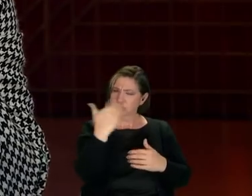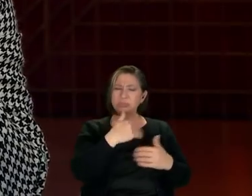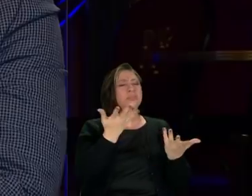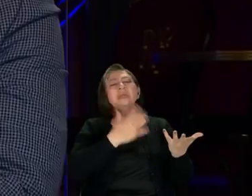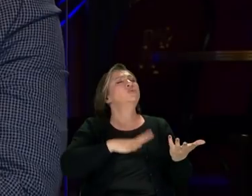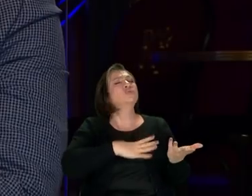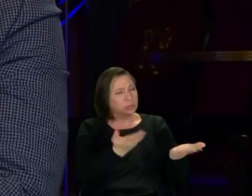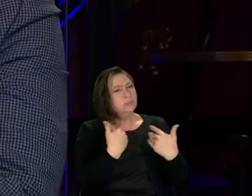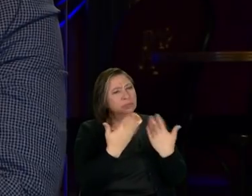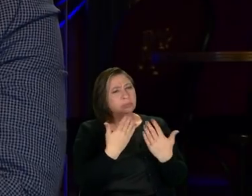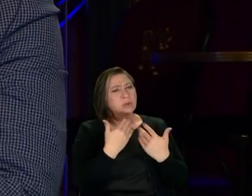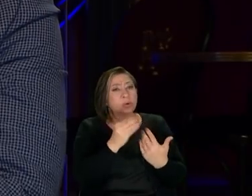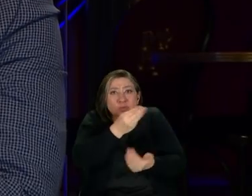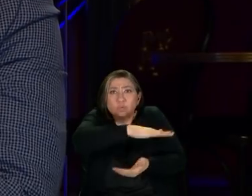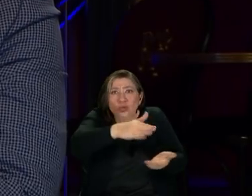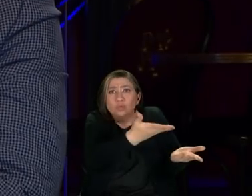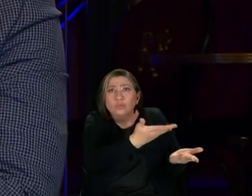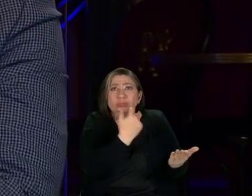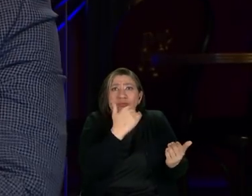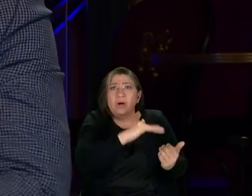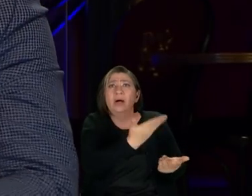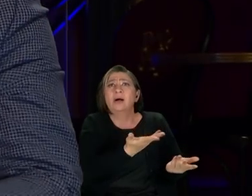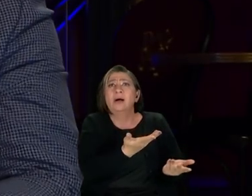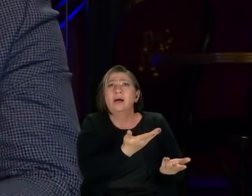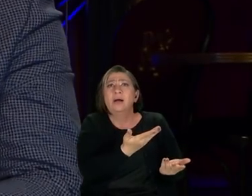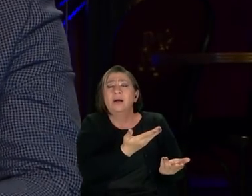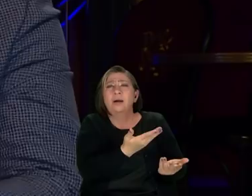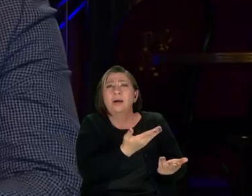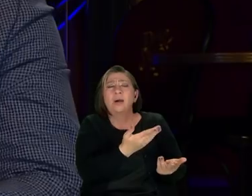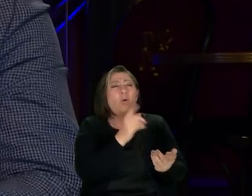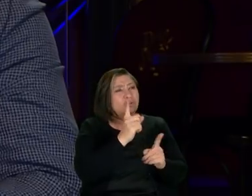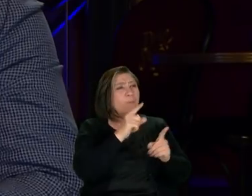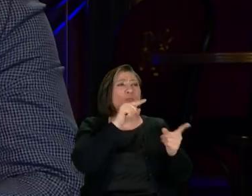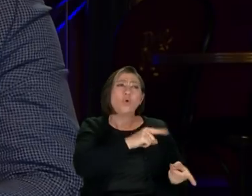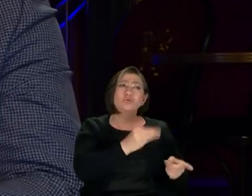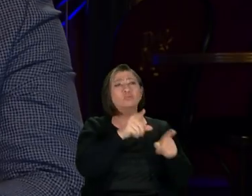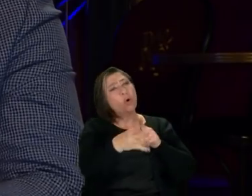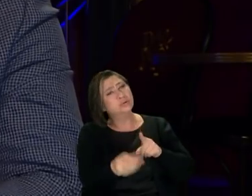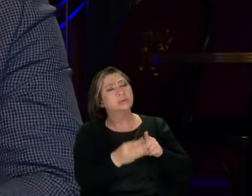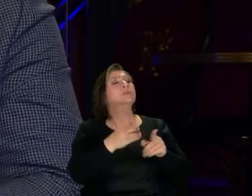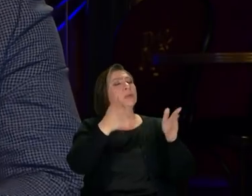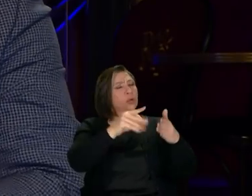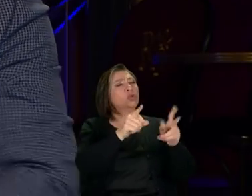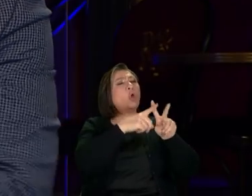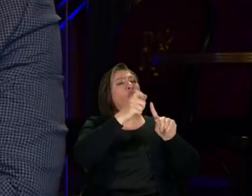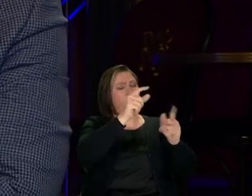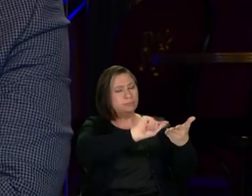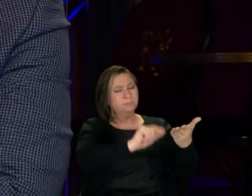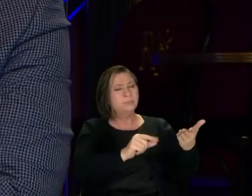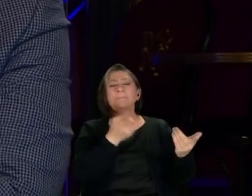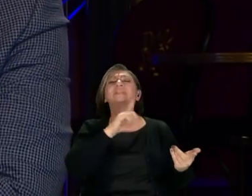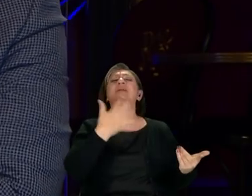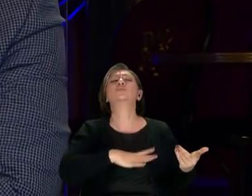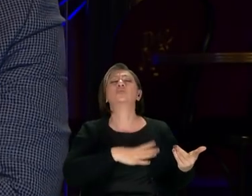Ne istiyorsunuz dedim. Nihayetinde çocuk bunlar. Evet. İşte hocam dedi şu olsun bu olsun. Alın notu dedim. Başka